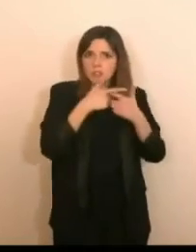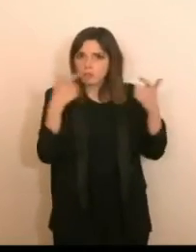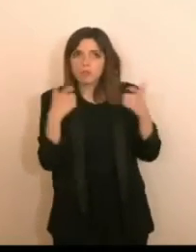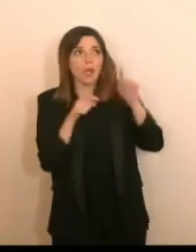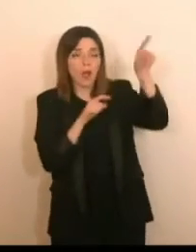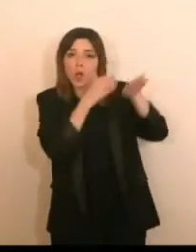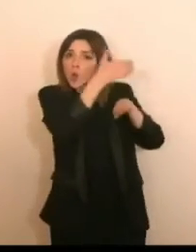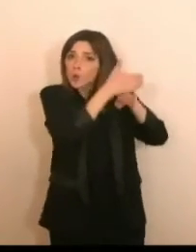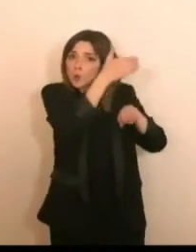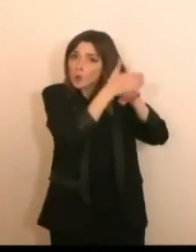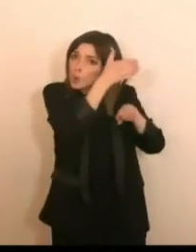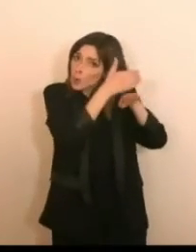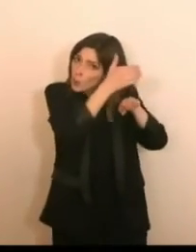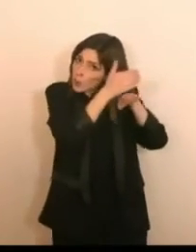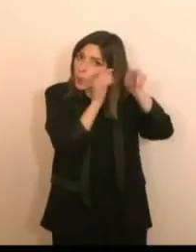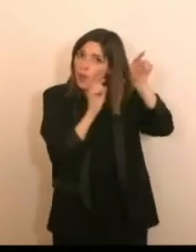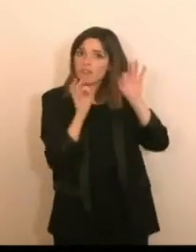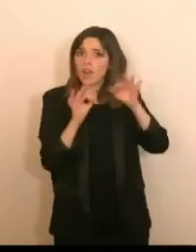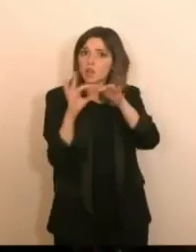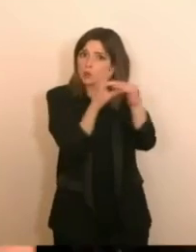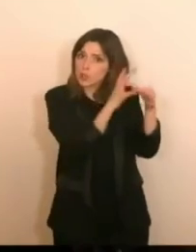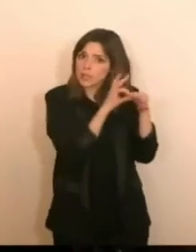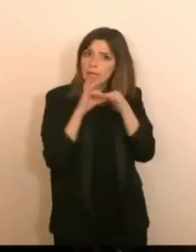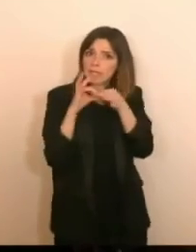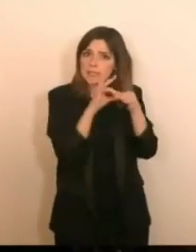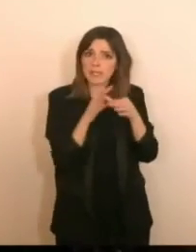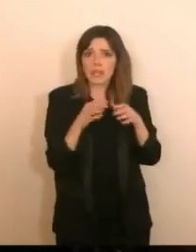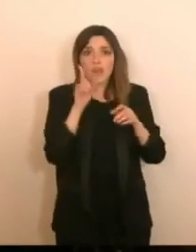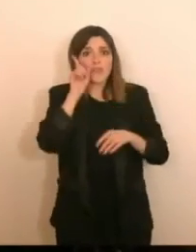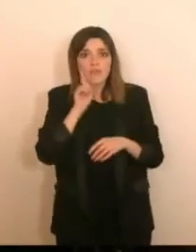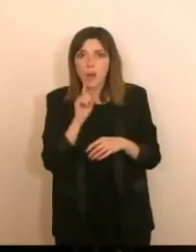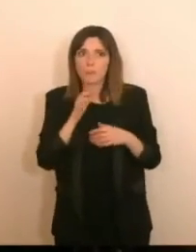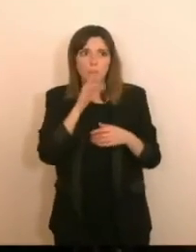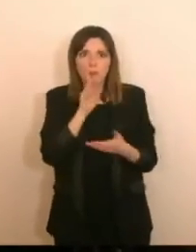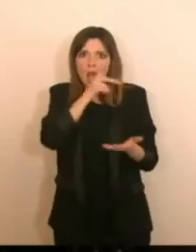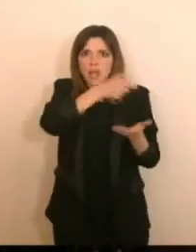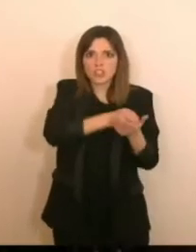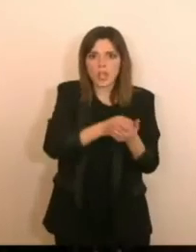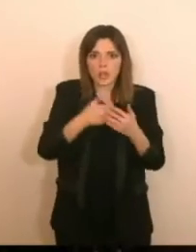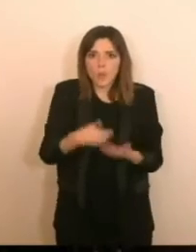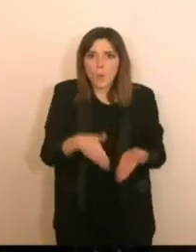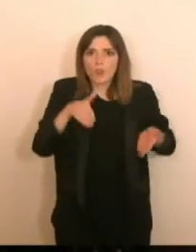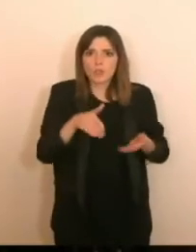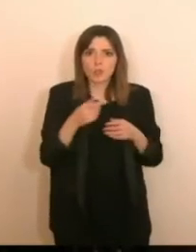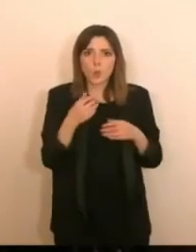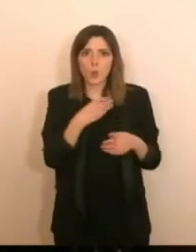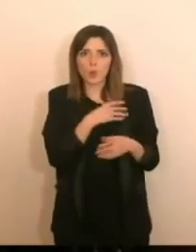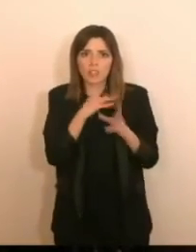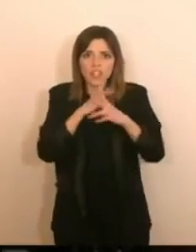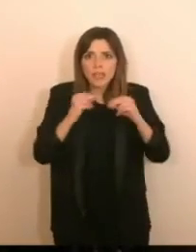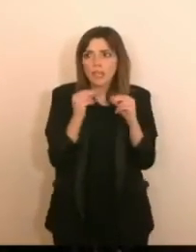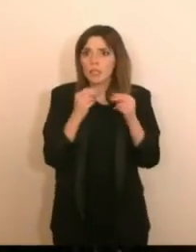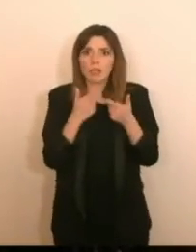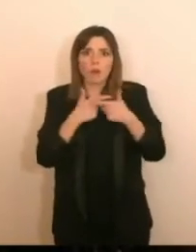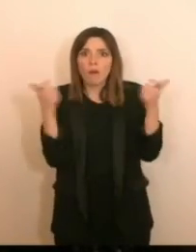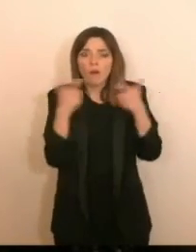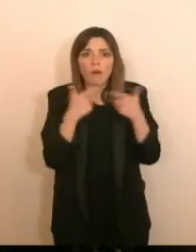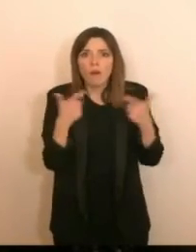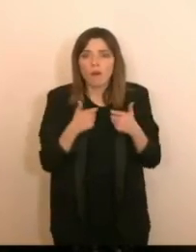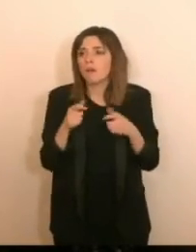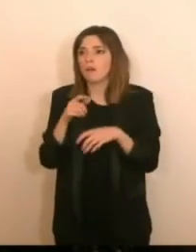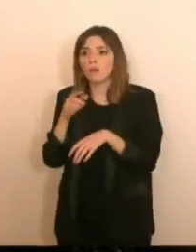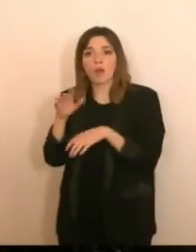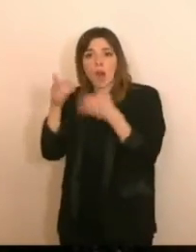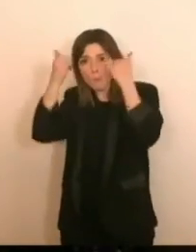pionnière sur les questions de solidarité de ray karité menstruel de soutien aux associations avec mélanie boulanger je pense à elbeuf avec djoudé